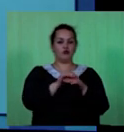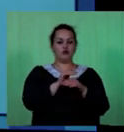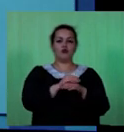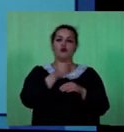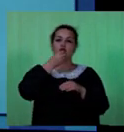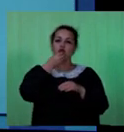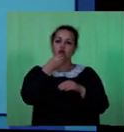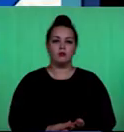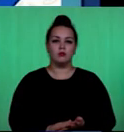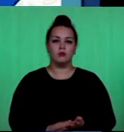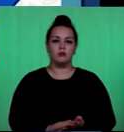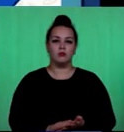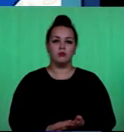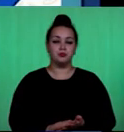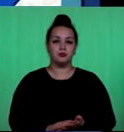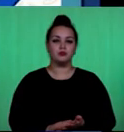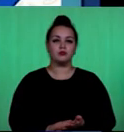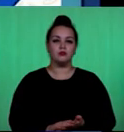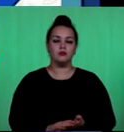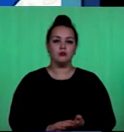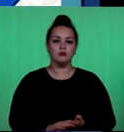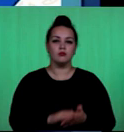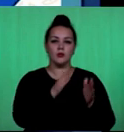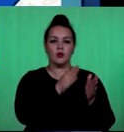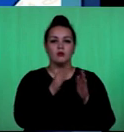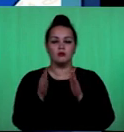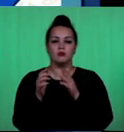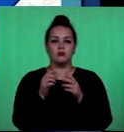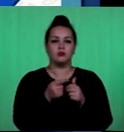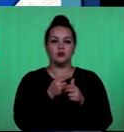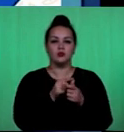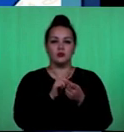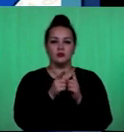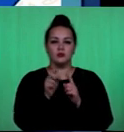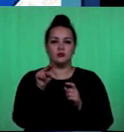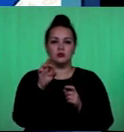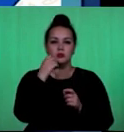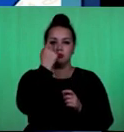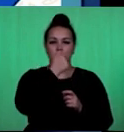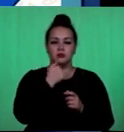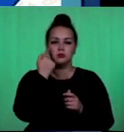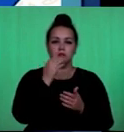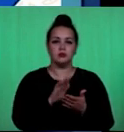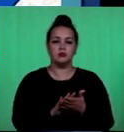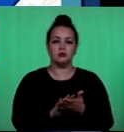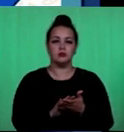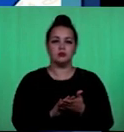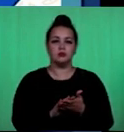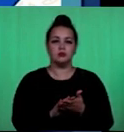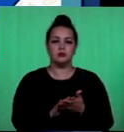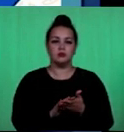справились с данным заданием. Надеюсь, вы все эти правила запомнили. А теперь